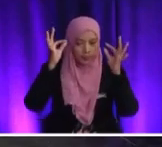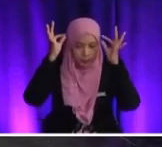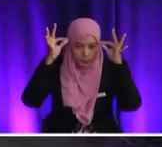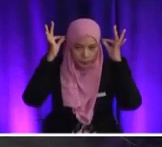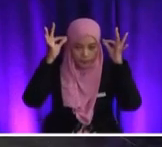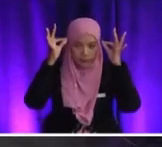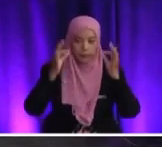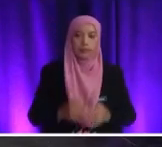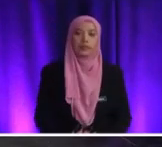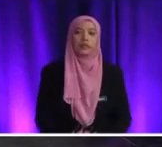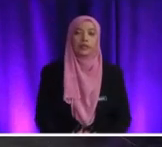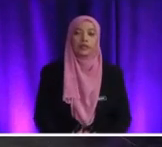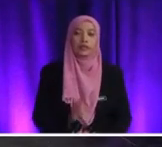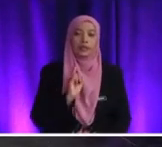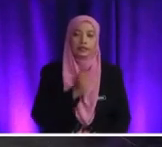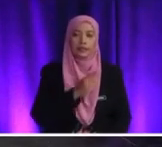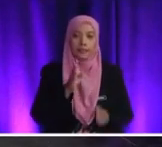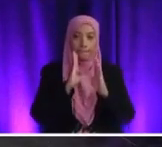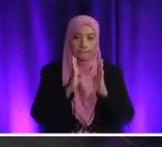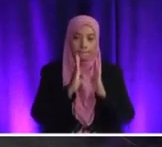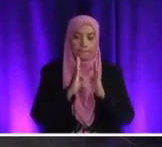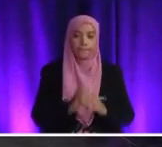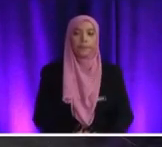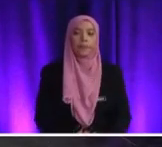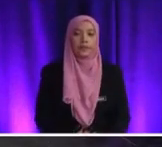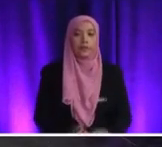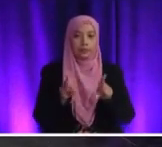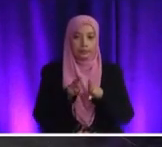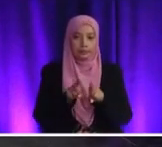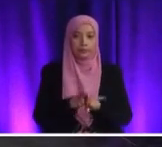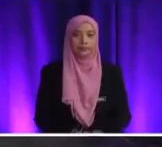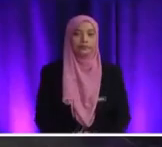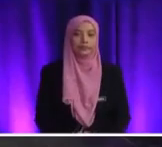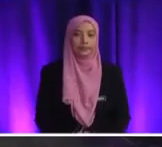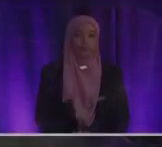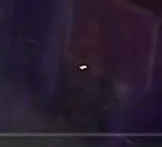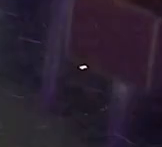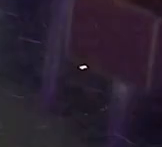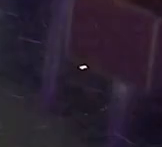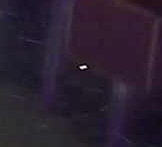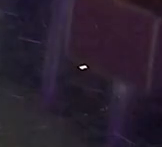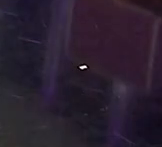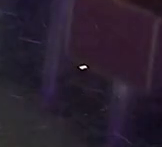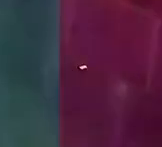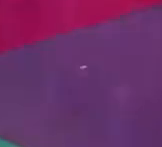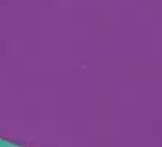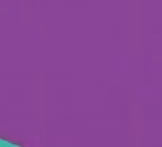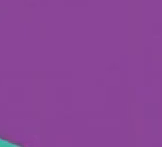bincang Macam mane Nah jam jelek Hei